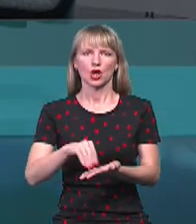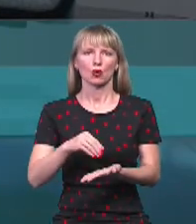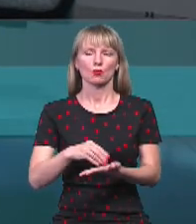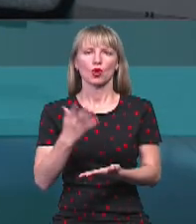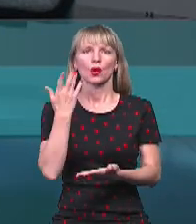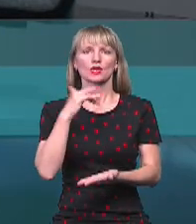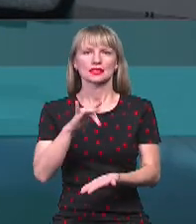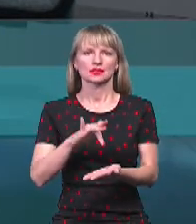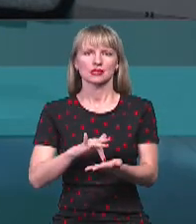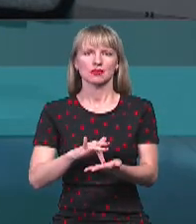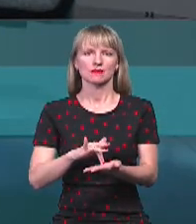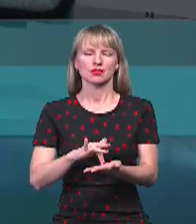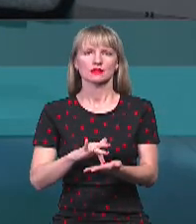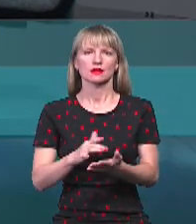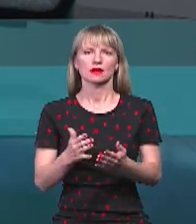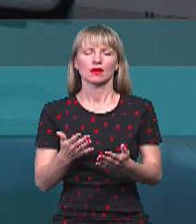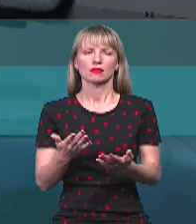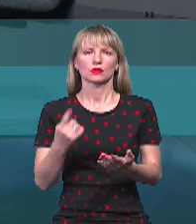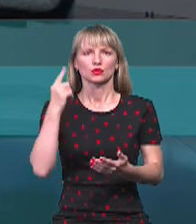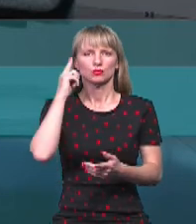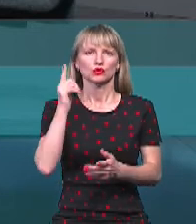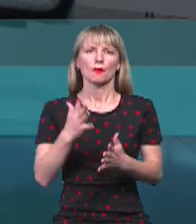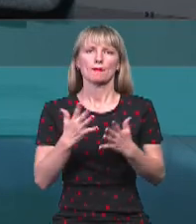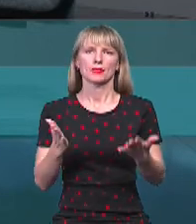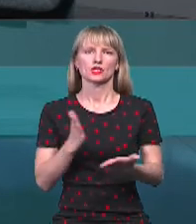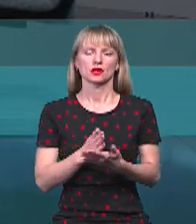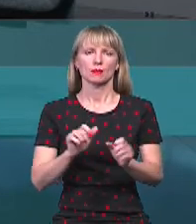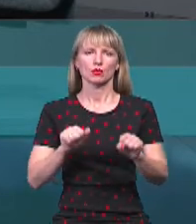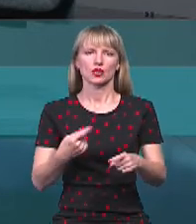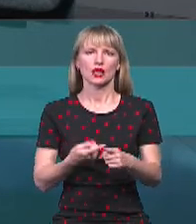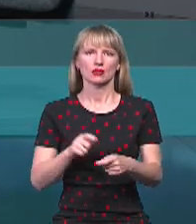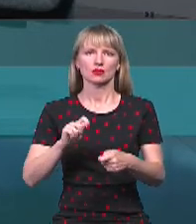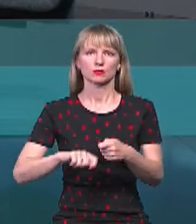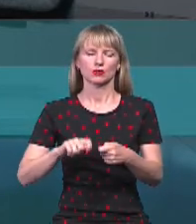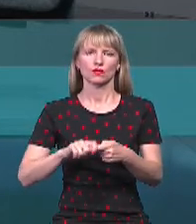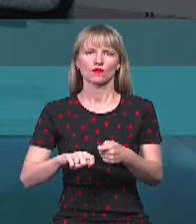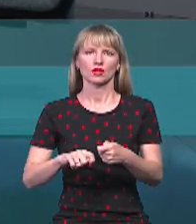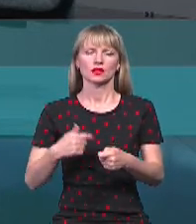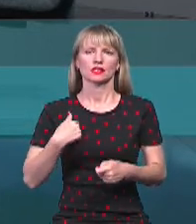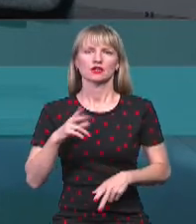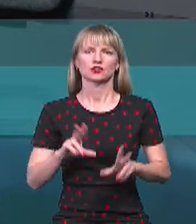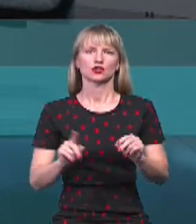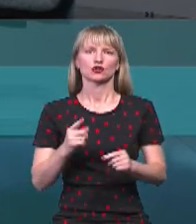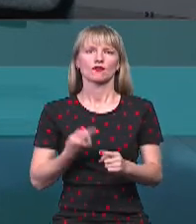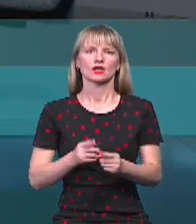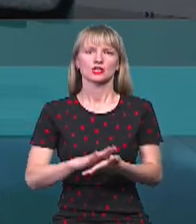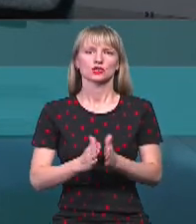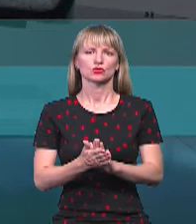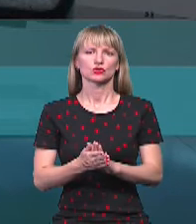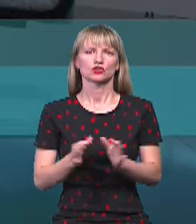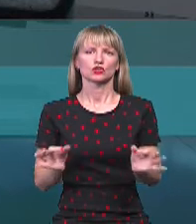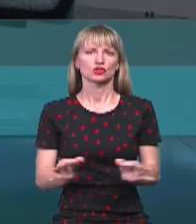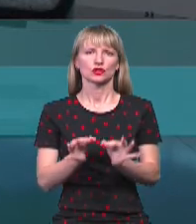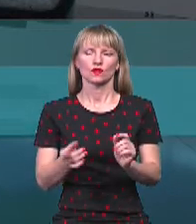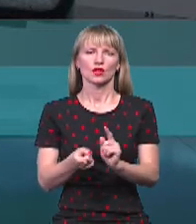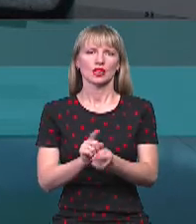Коли централізовані, так ніби більше є можливості це пильнувати. Ну, я считаю, что в этой ситуации ничего не